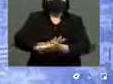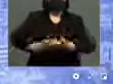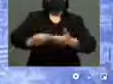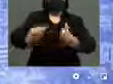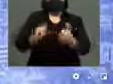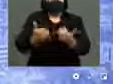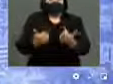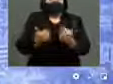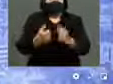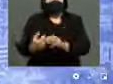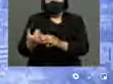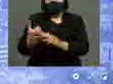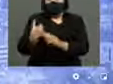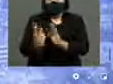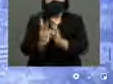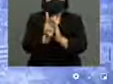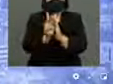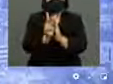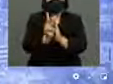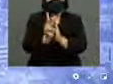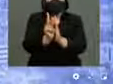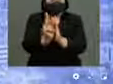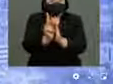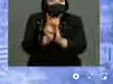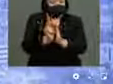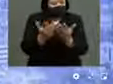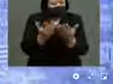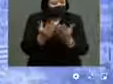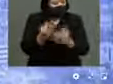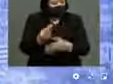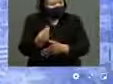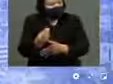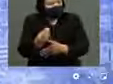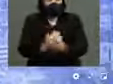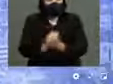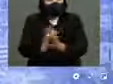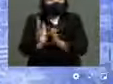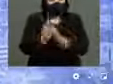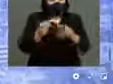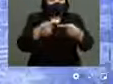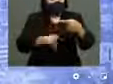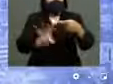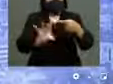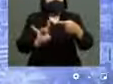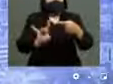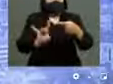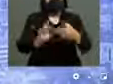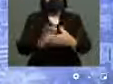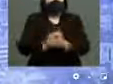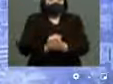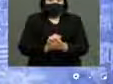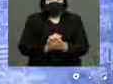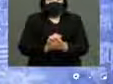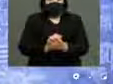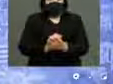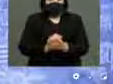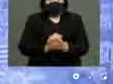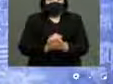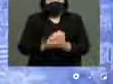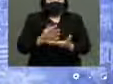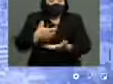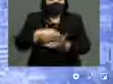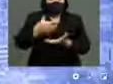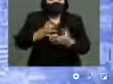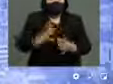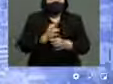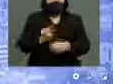การทั้งหมดเนี่ยประมาณสักในนี้8ข้อผมขออนุญาตไปเร็วๆนะครับก็สื่อสารโดยเร็วเพื่อขอ